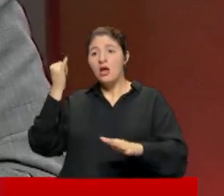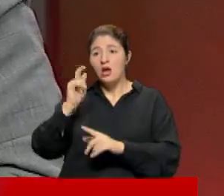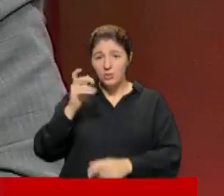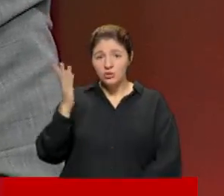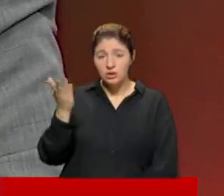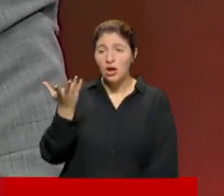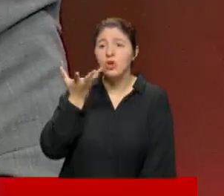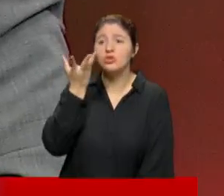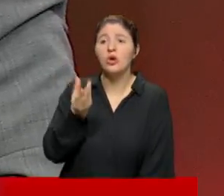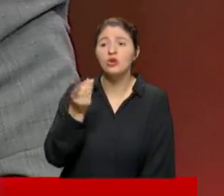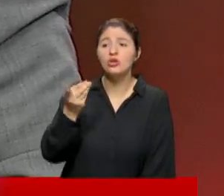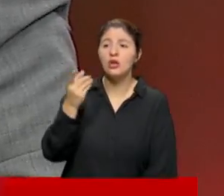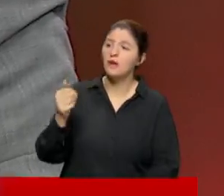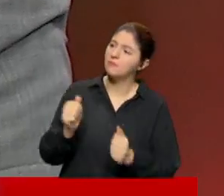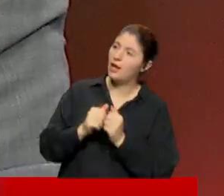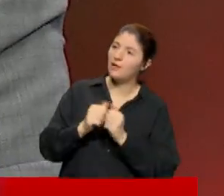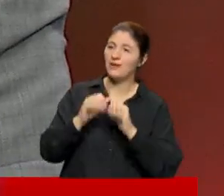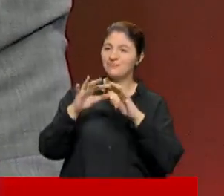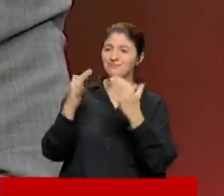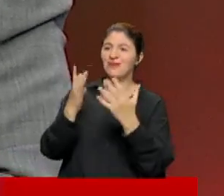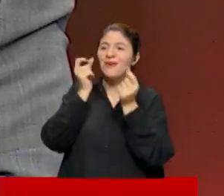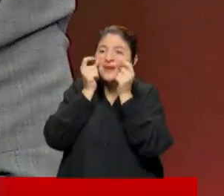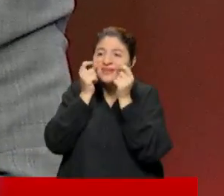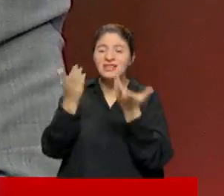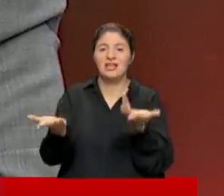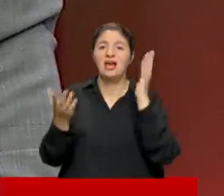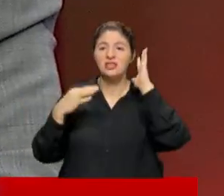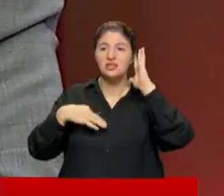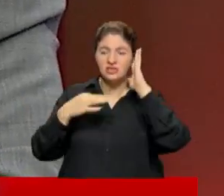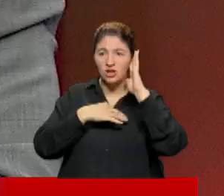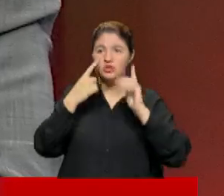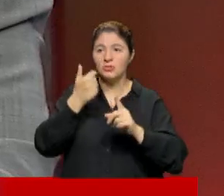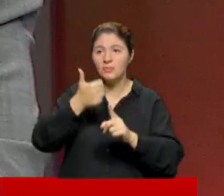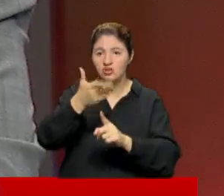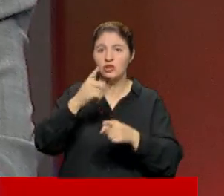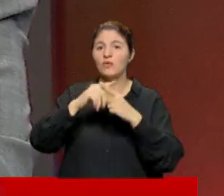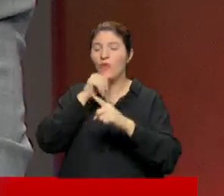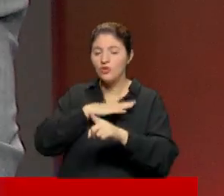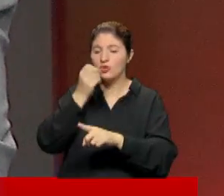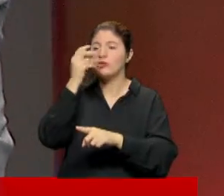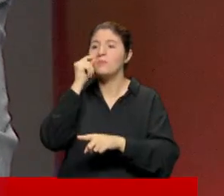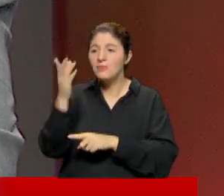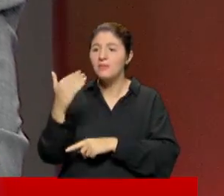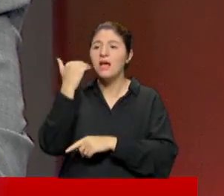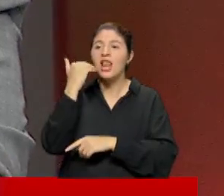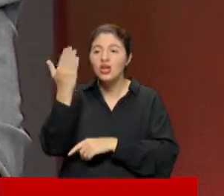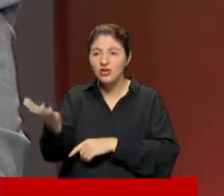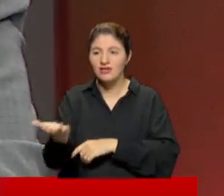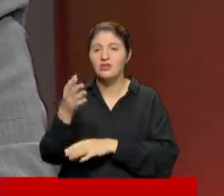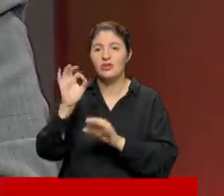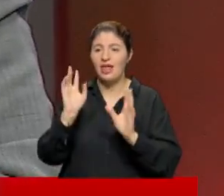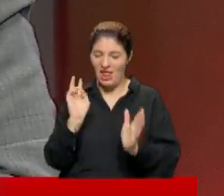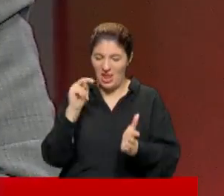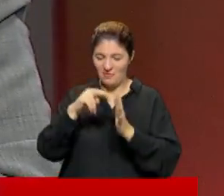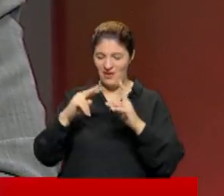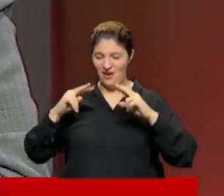yapıyorsunuz ki ne olur ya şöyle bir birliktelik Özledik ya sayın cumhurbaşkanı Kemal Kılıçdaroğlu Gültekin Uysal Meral Akşener şöyle